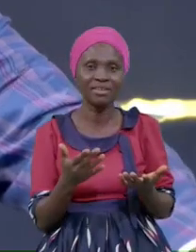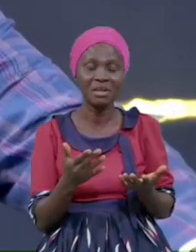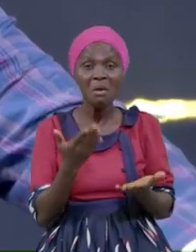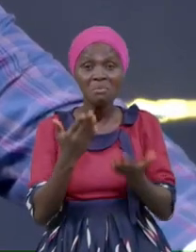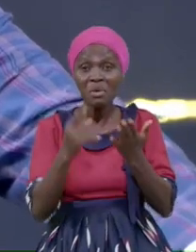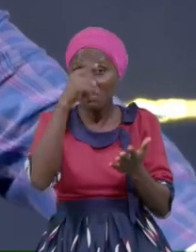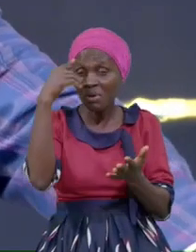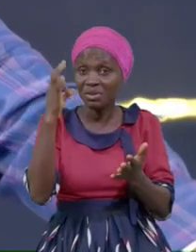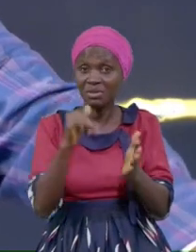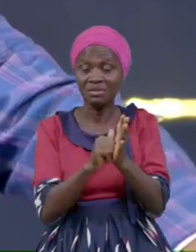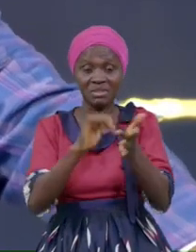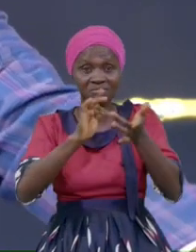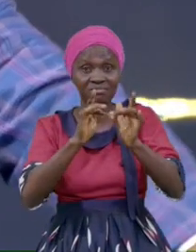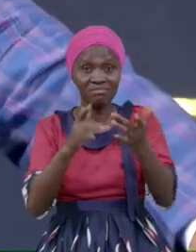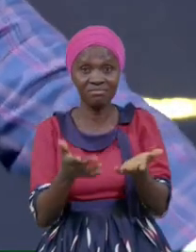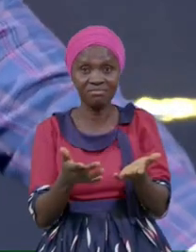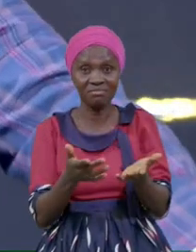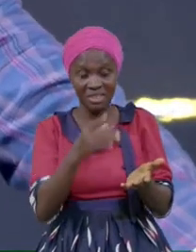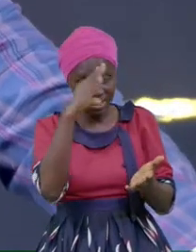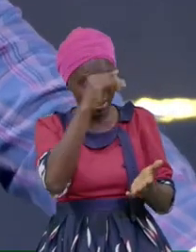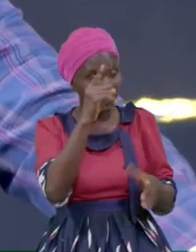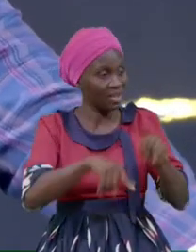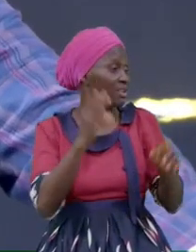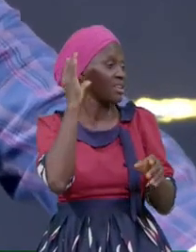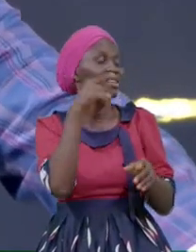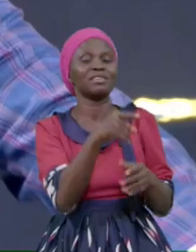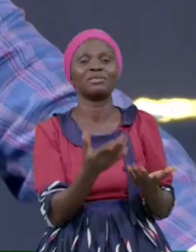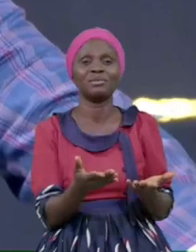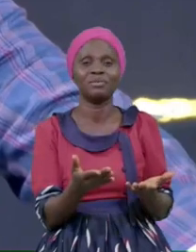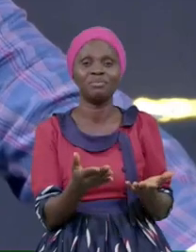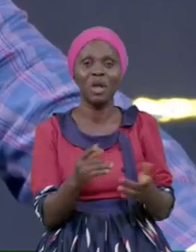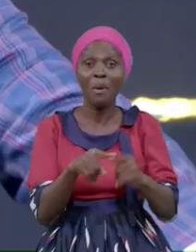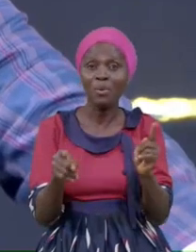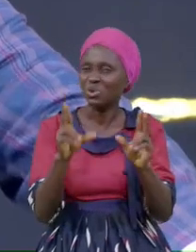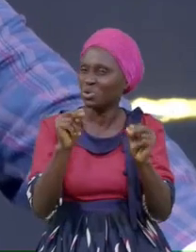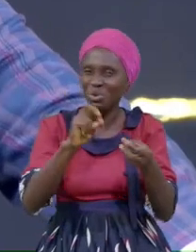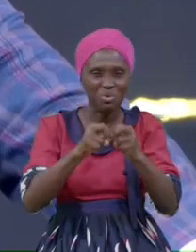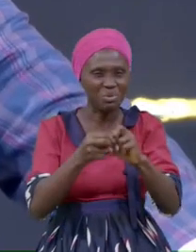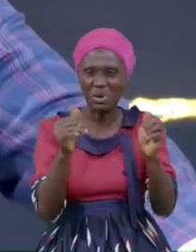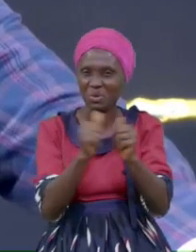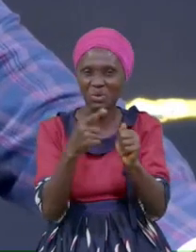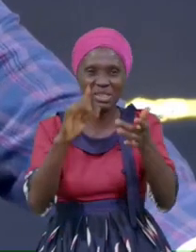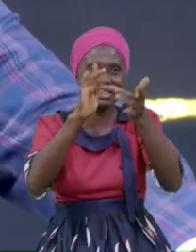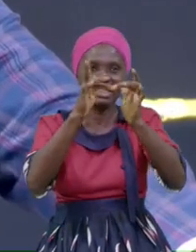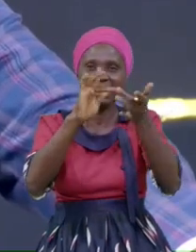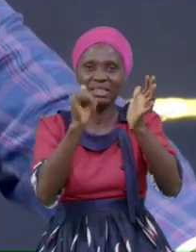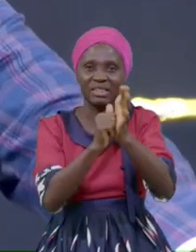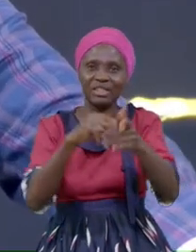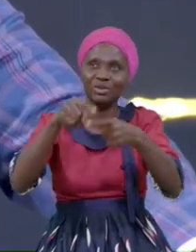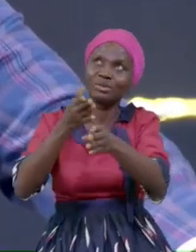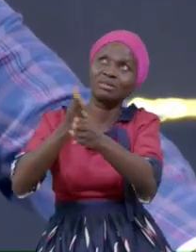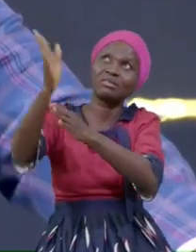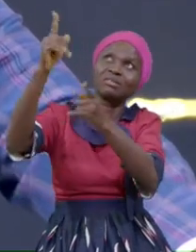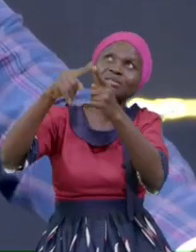Peut-être à cause du réseau, il ne t'entend pas. Mais il n'y aura pas de problème de réseau qui va directement vers